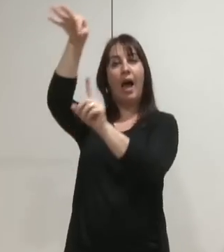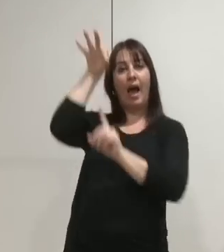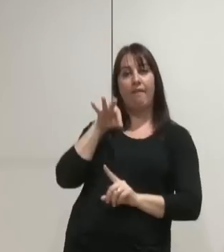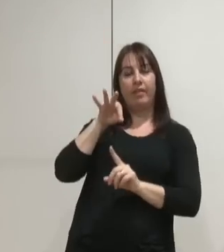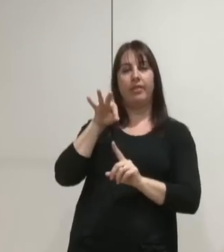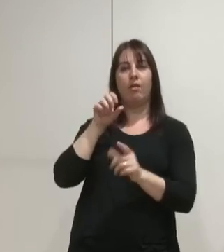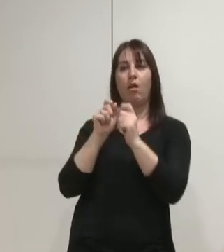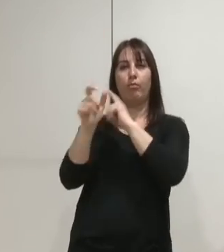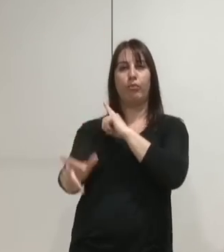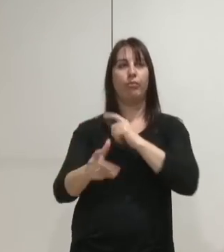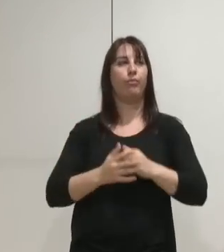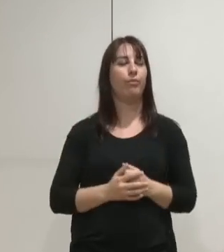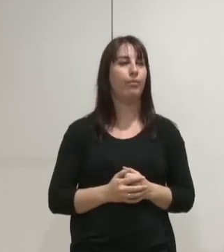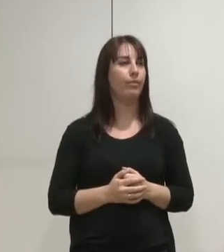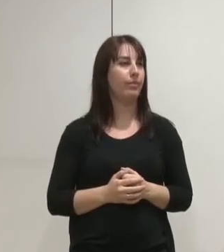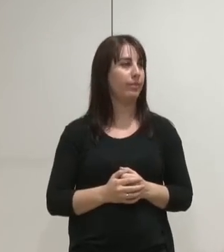Grenoble